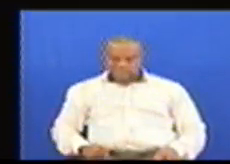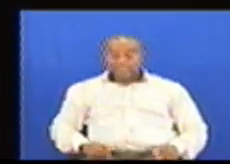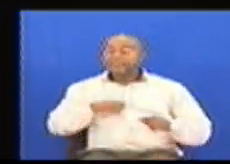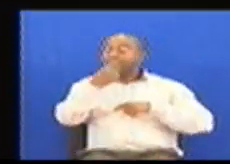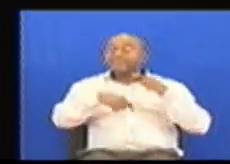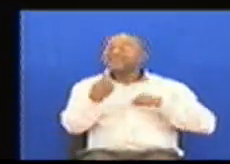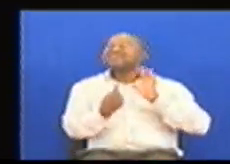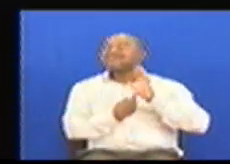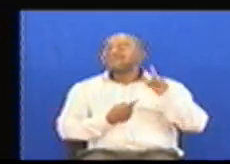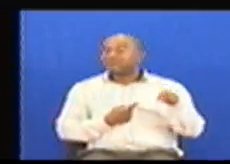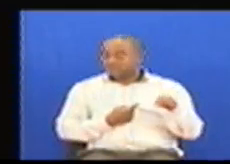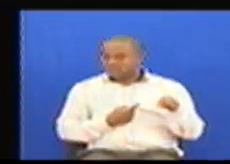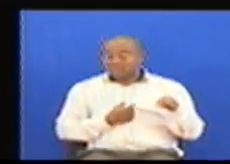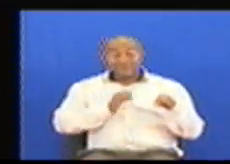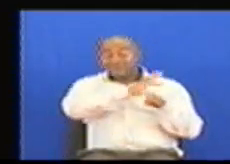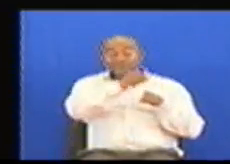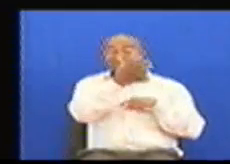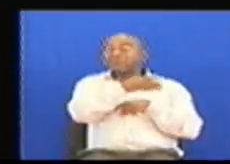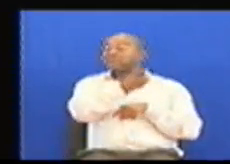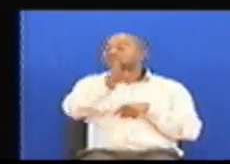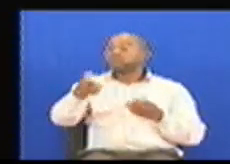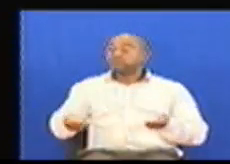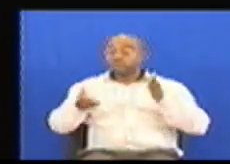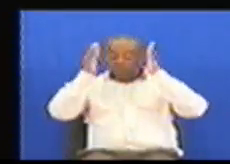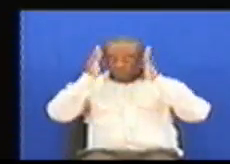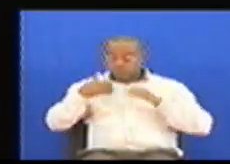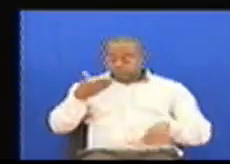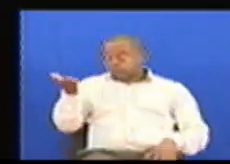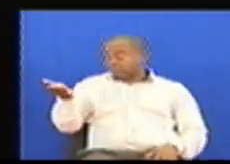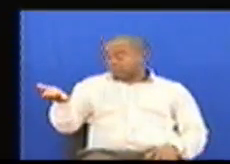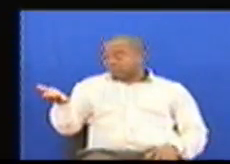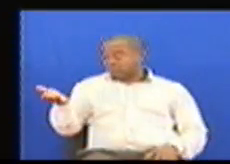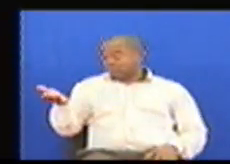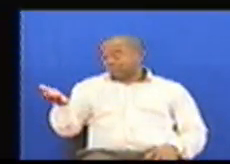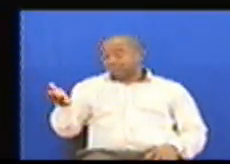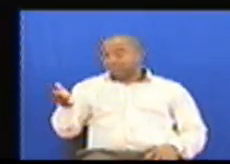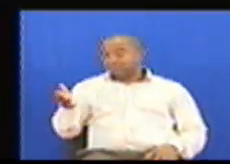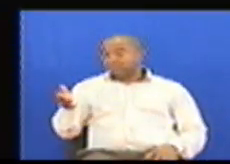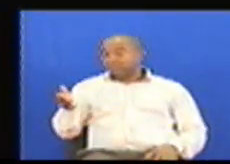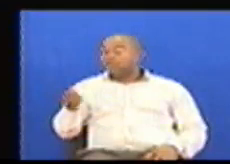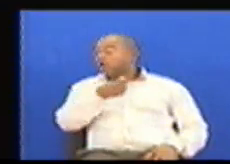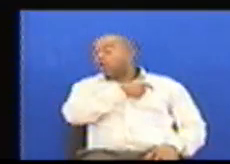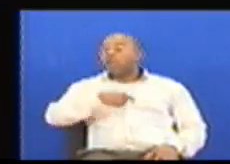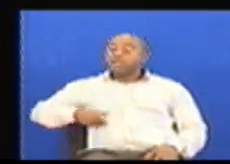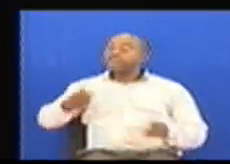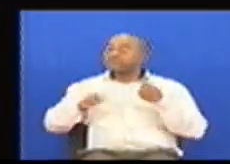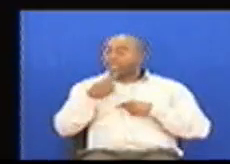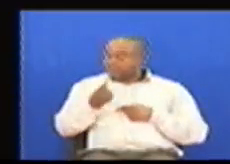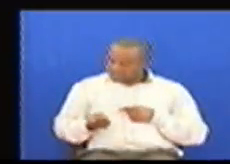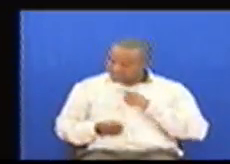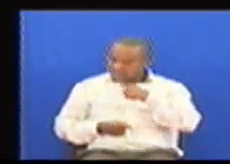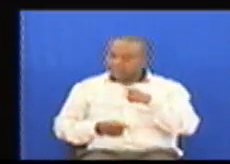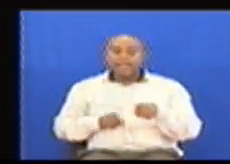wa Ilagala, mradi wa Kalia. Mheshimiwa Naibu Spika, sio hivyo tu, Mheshimiwa Rais akasema hapana,